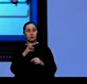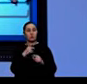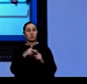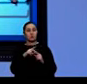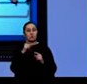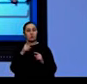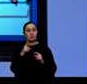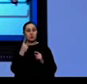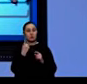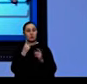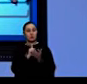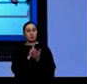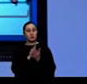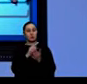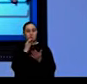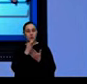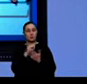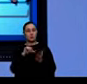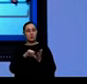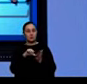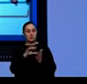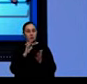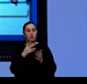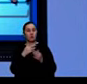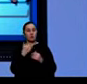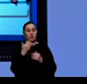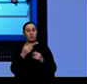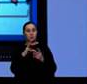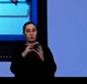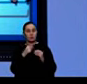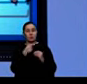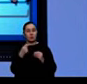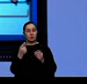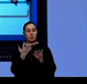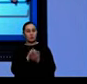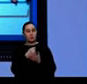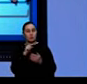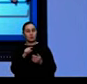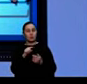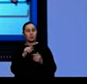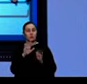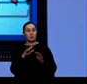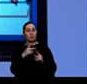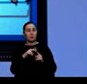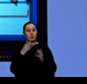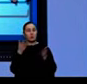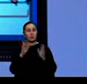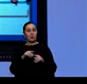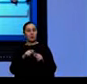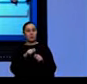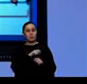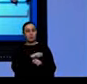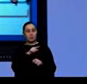1500 bilan birinchi misolning javobi ishtirok etadi. Ularning ayirmasini topsangiz, demak,